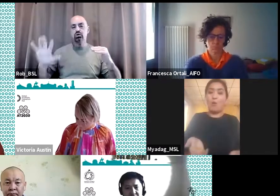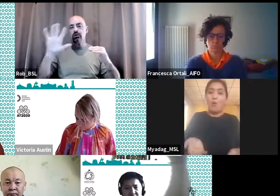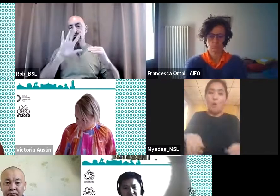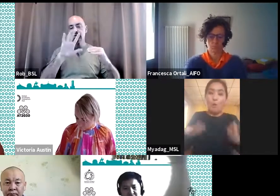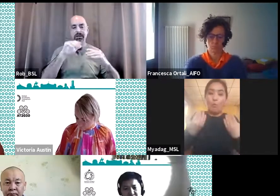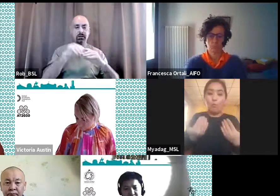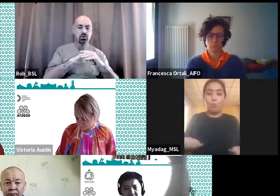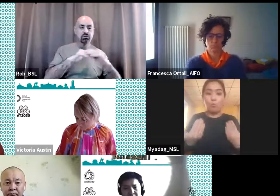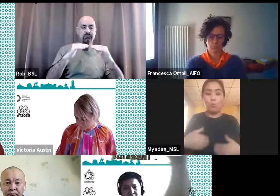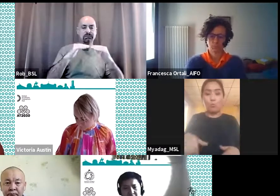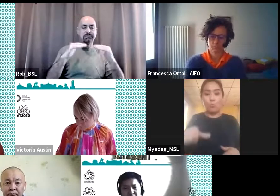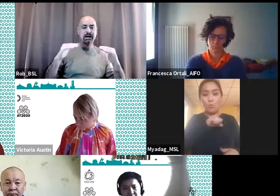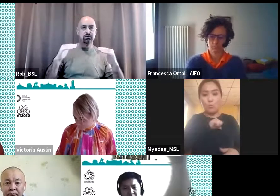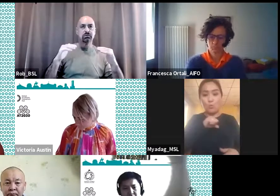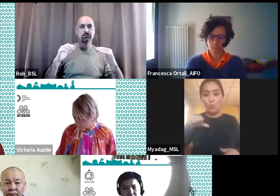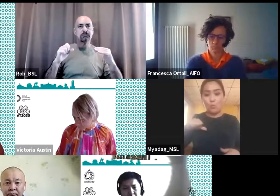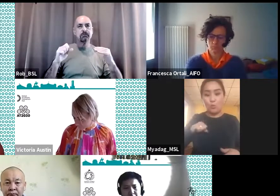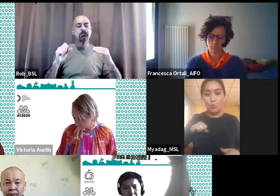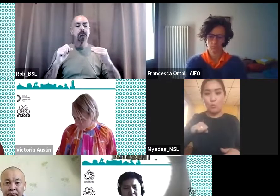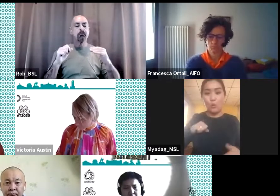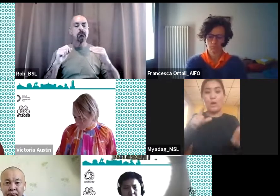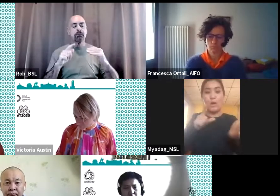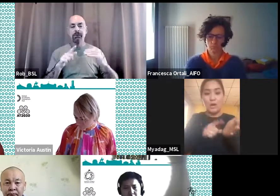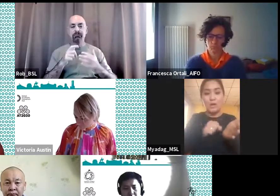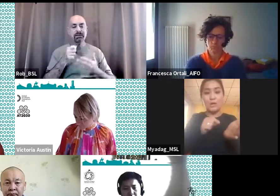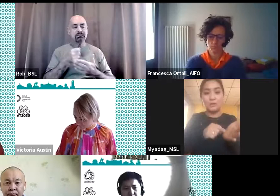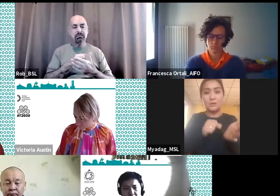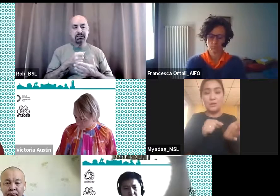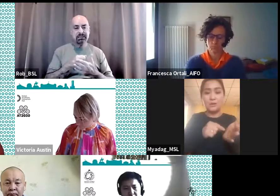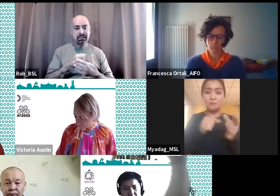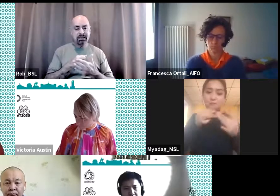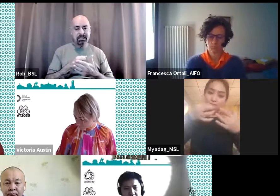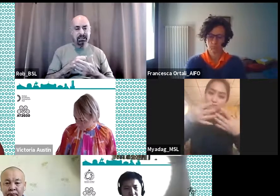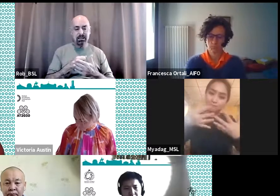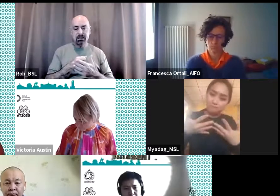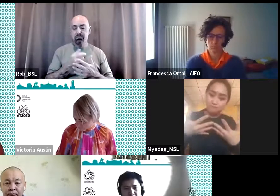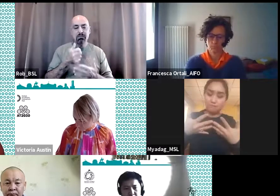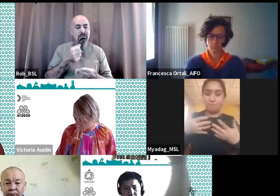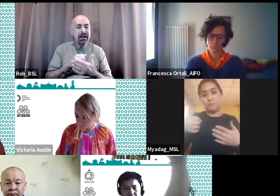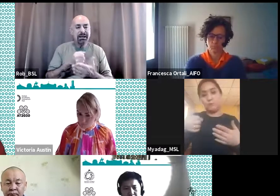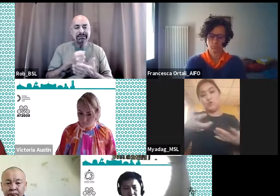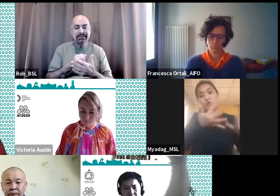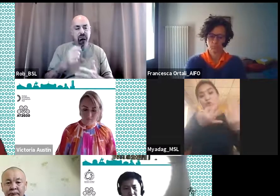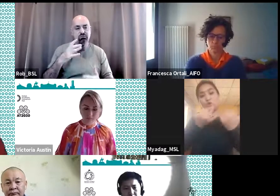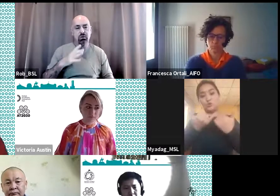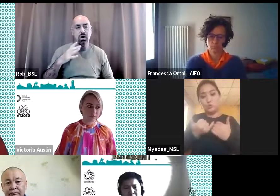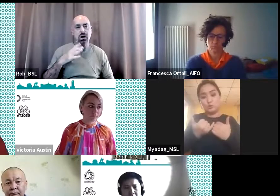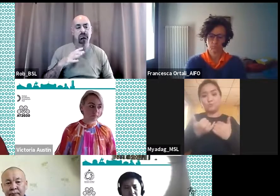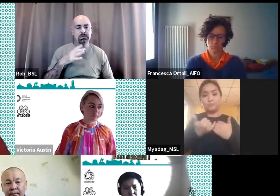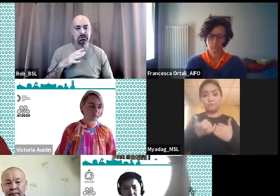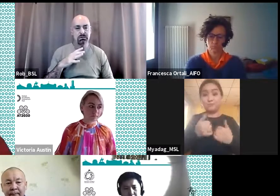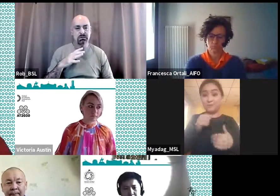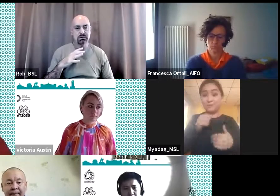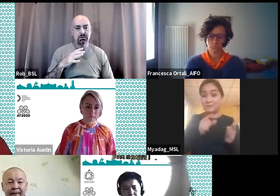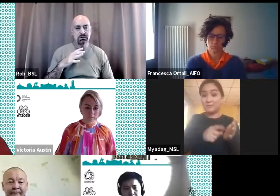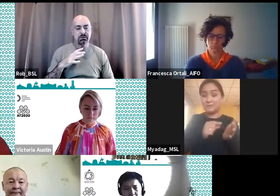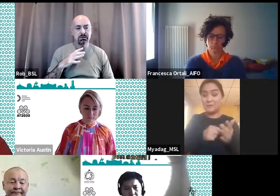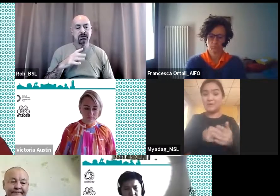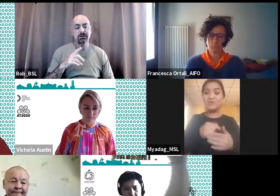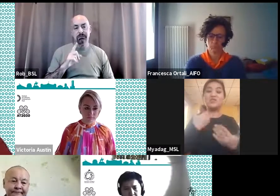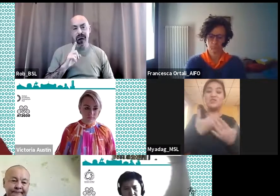шаардагдж байгаа шаардлага юм аа, тоо хэмжээ юм аа гэдгийг ойлгох хэрэгтэй. Жишээ нь налуу зам тэдэн градус өнцгтэй байх ёстой гэж ярьдаг